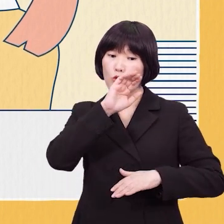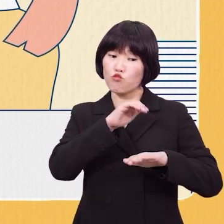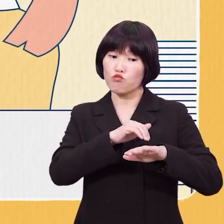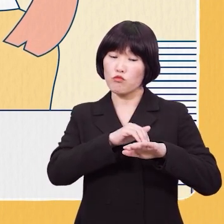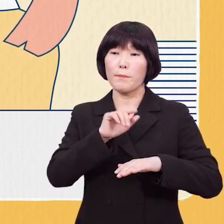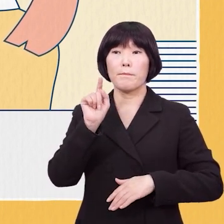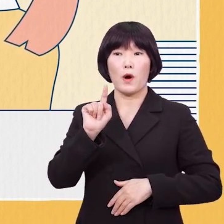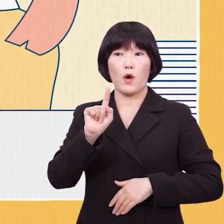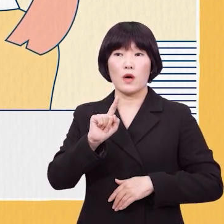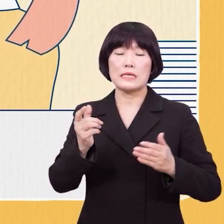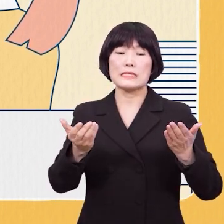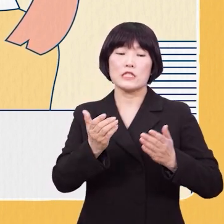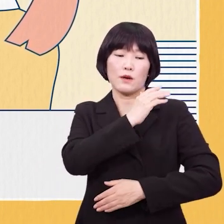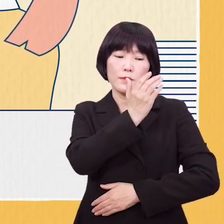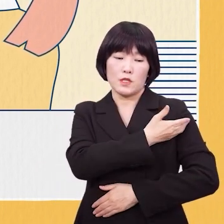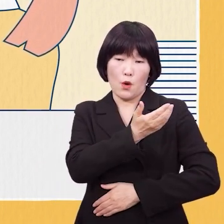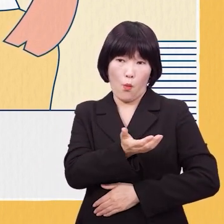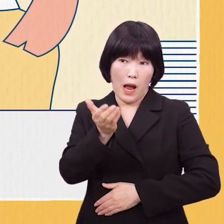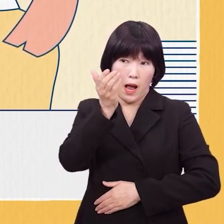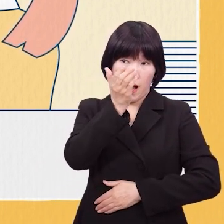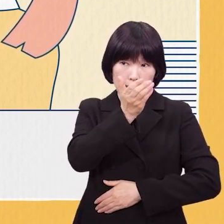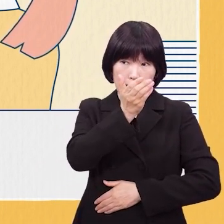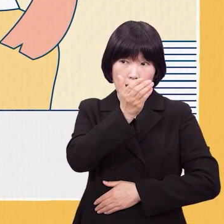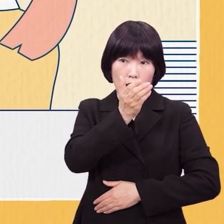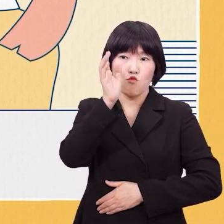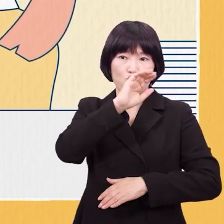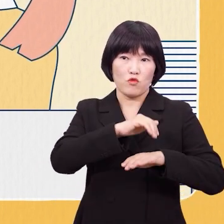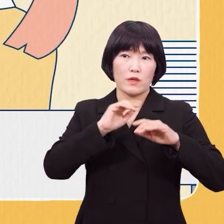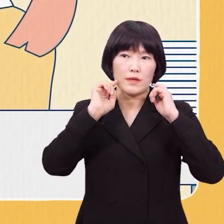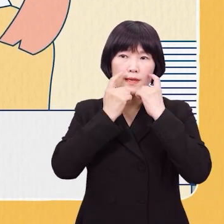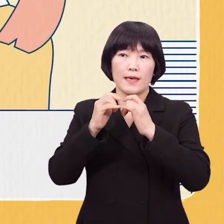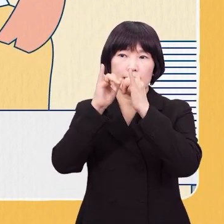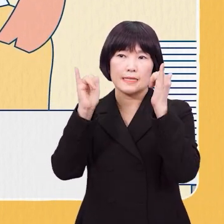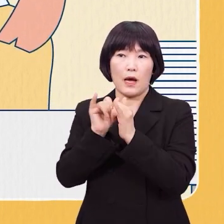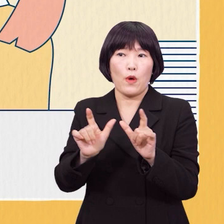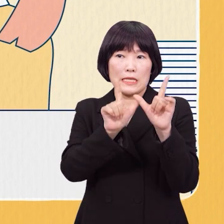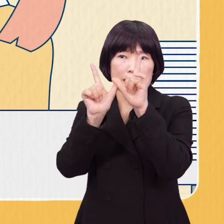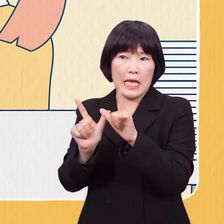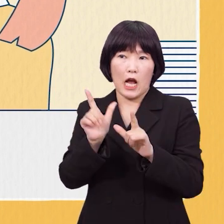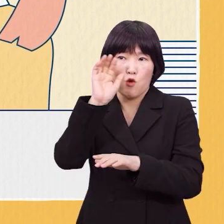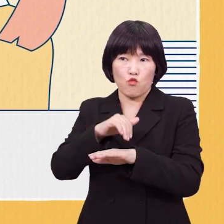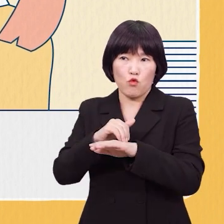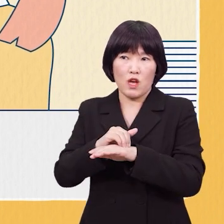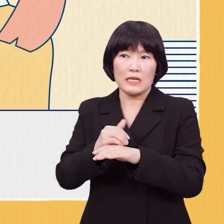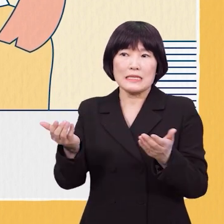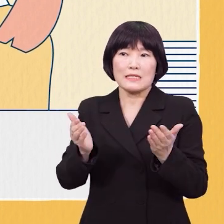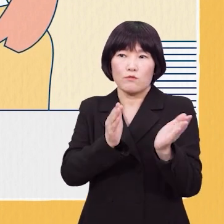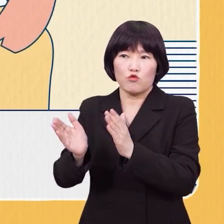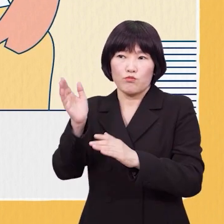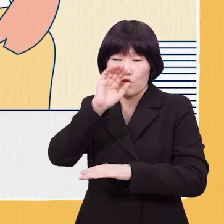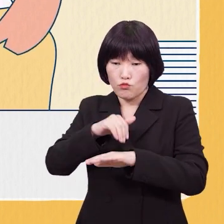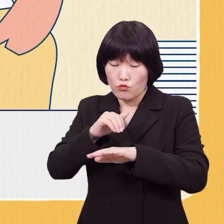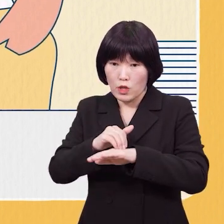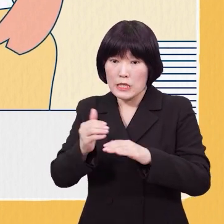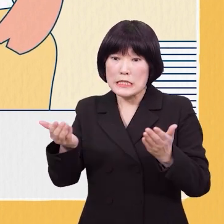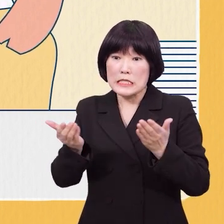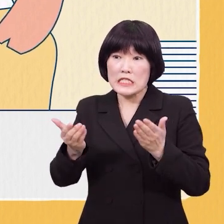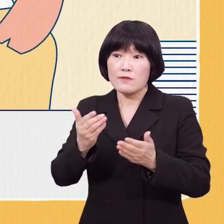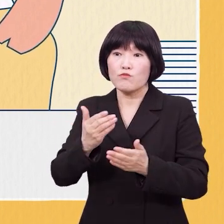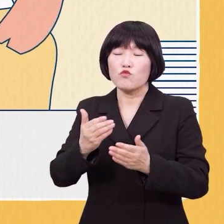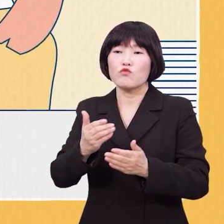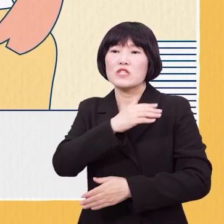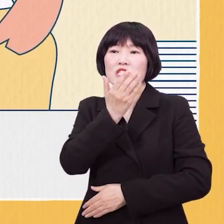집합훈련이란 직업능력 향상을 위한 훈련으로 개인 사회생활 훈련, 직업준비 훈련, 직무능력 향상